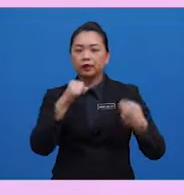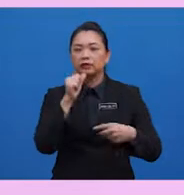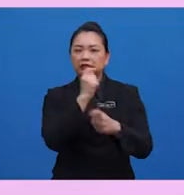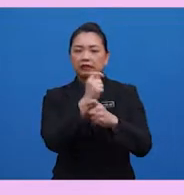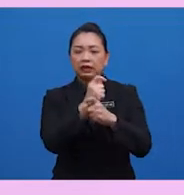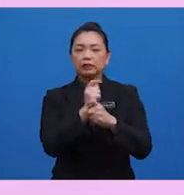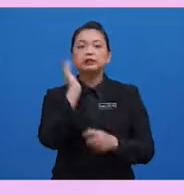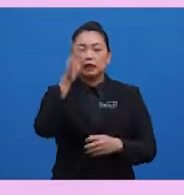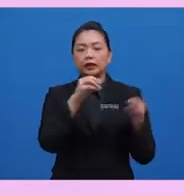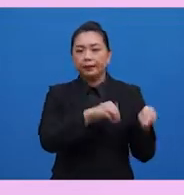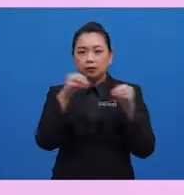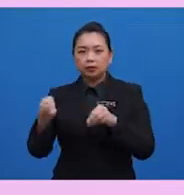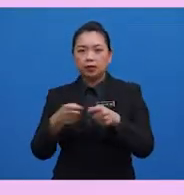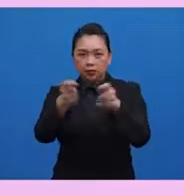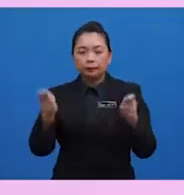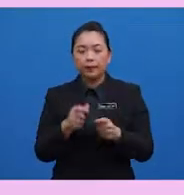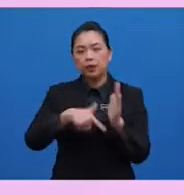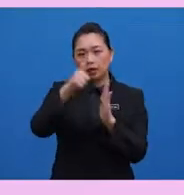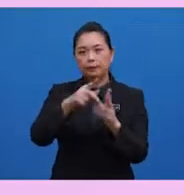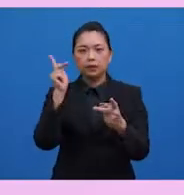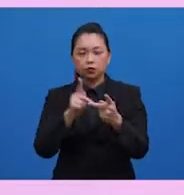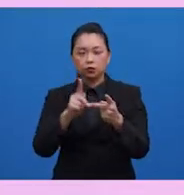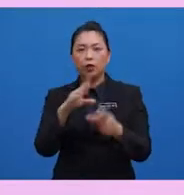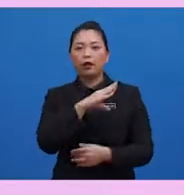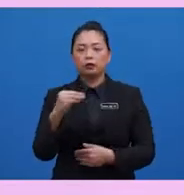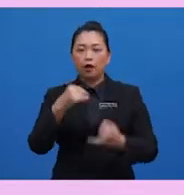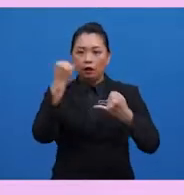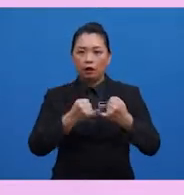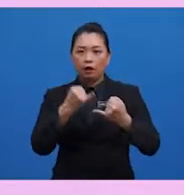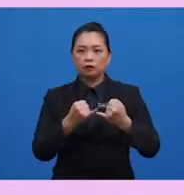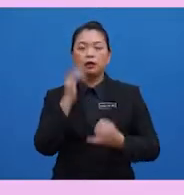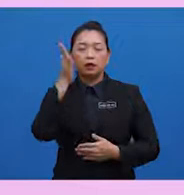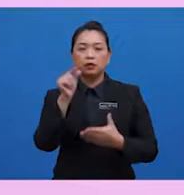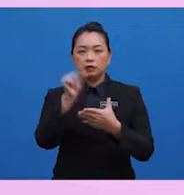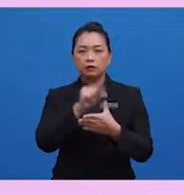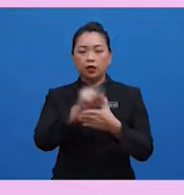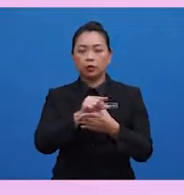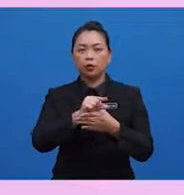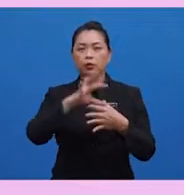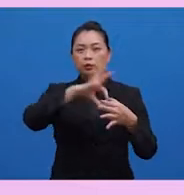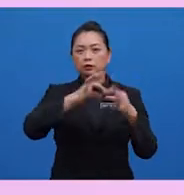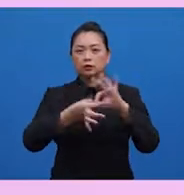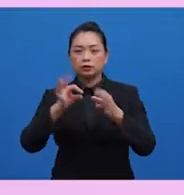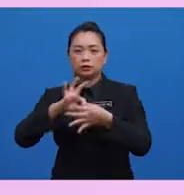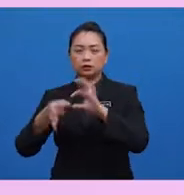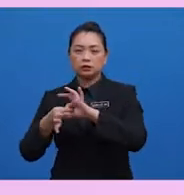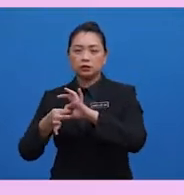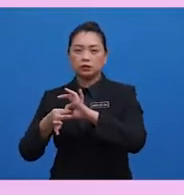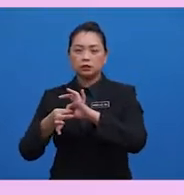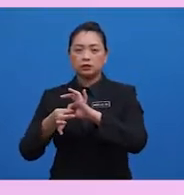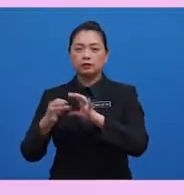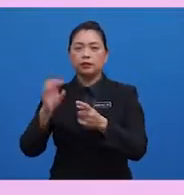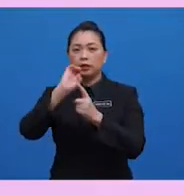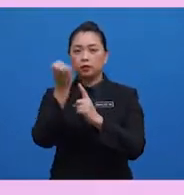akan berhijrah ke tempat yang lebih sesuai yang akhirnya akan menjejaskan rantaian makanan di dalam